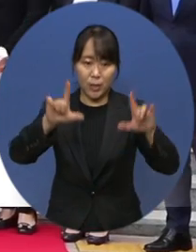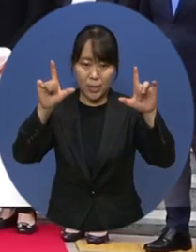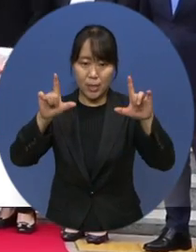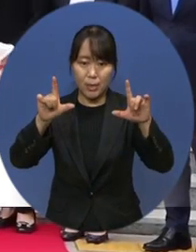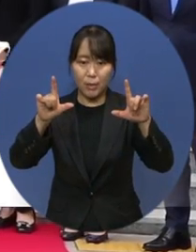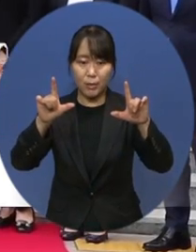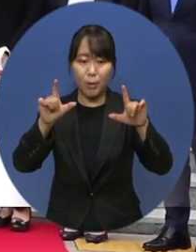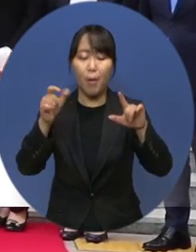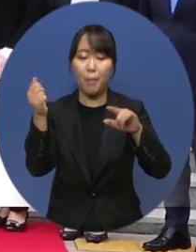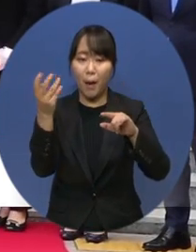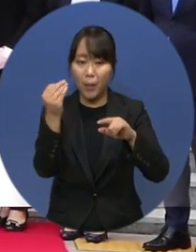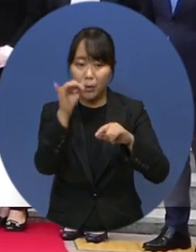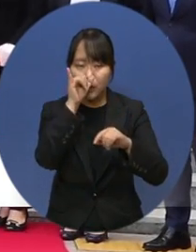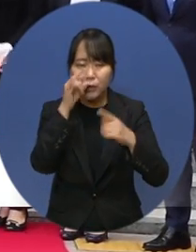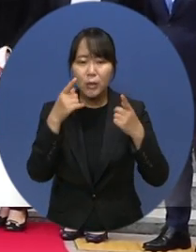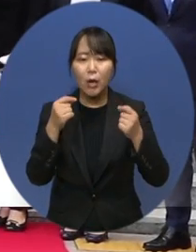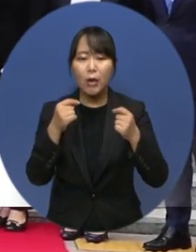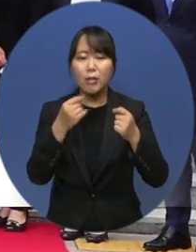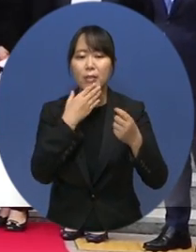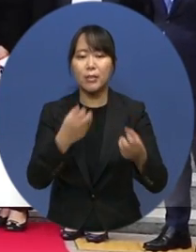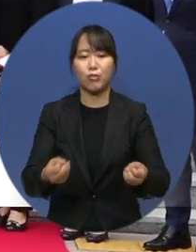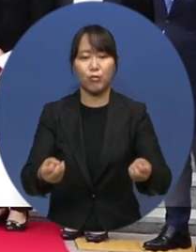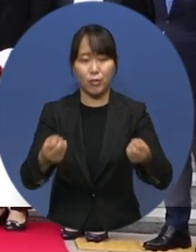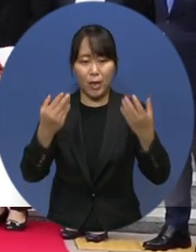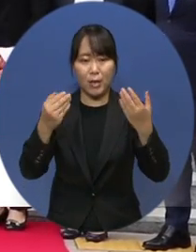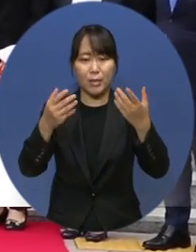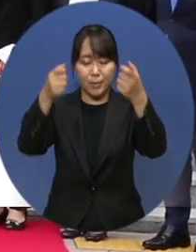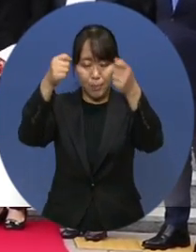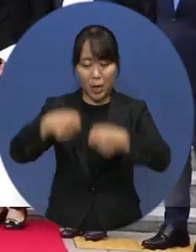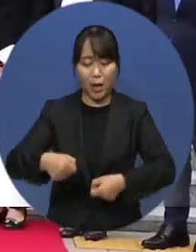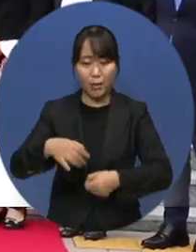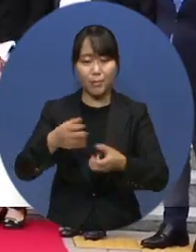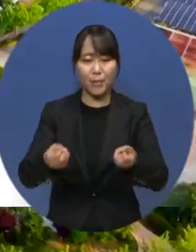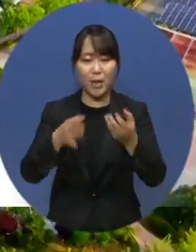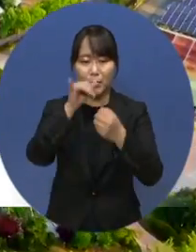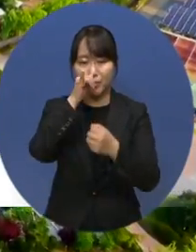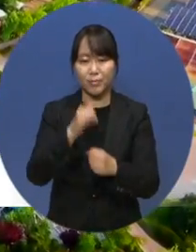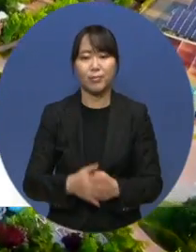설치하고 국제 행사 승인 축하 제막식을 가졌습니다.